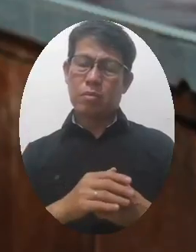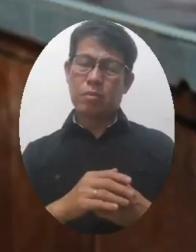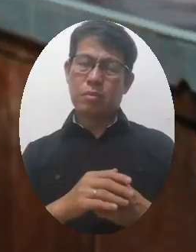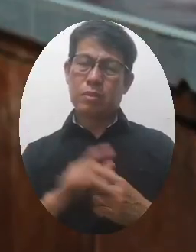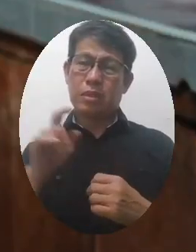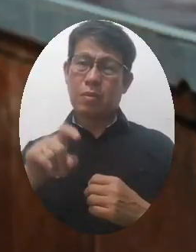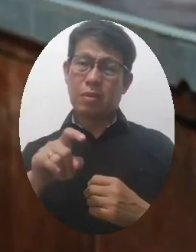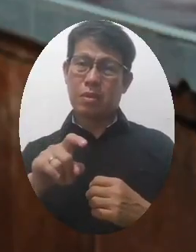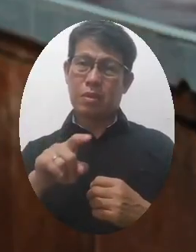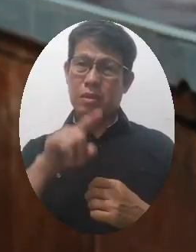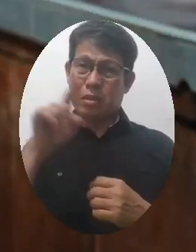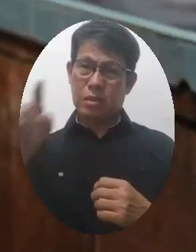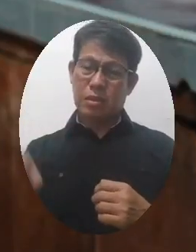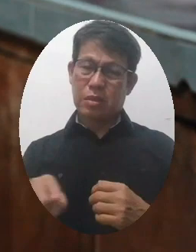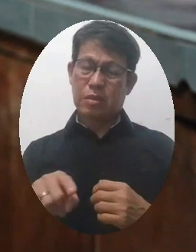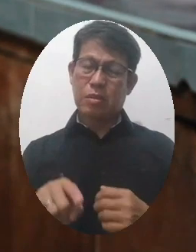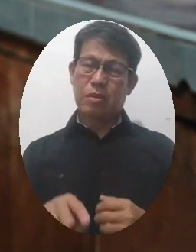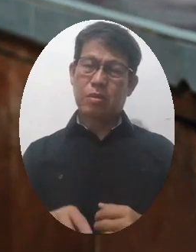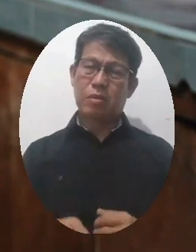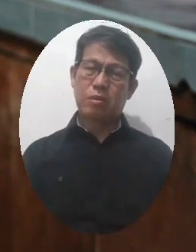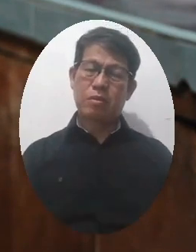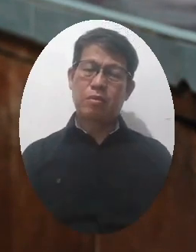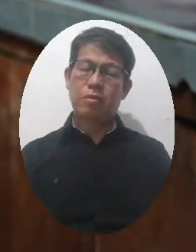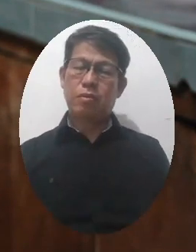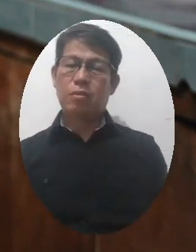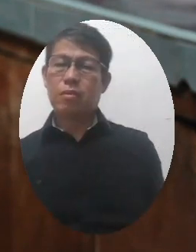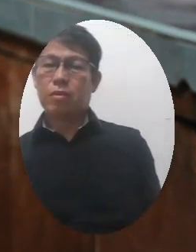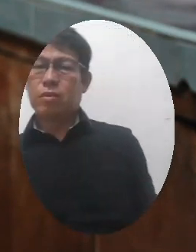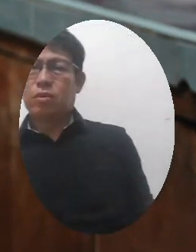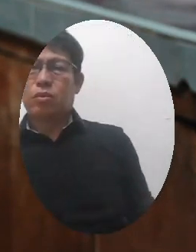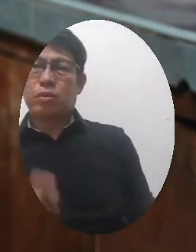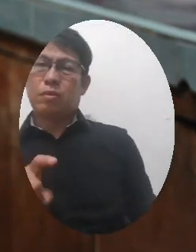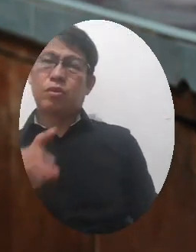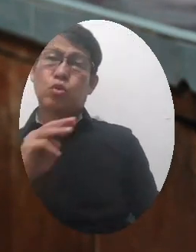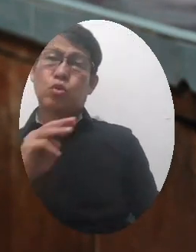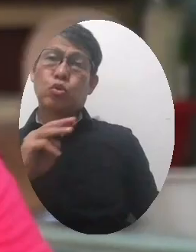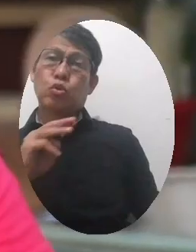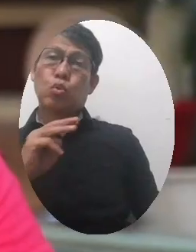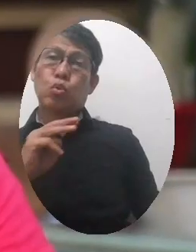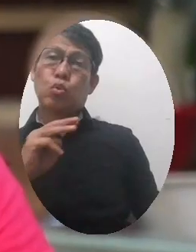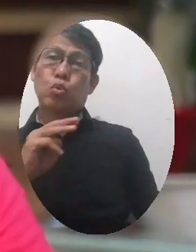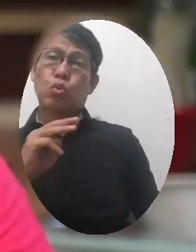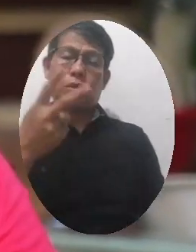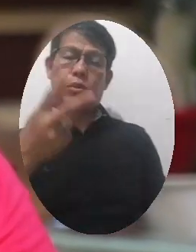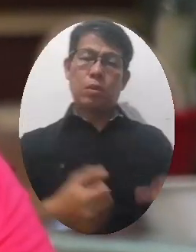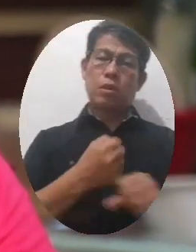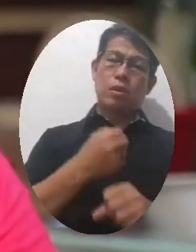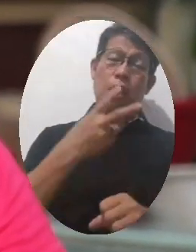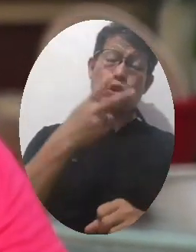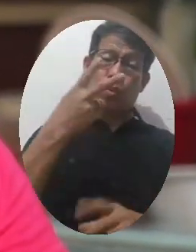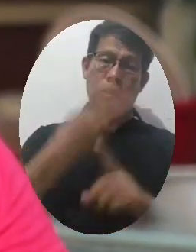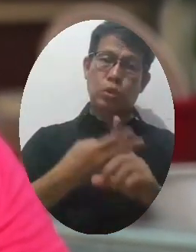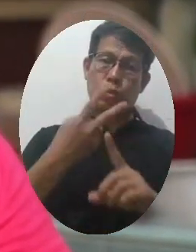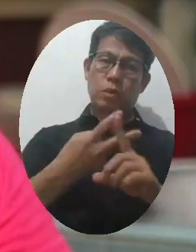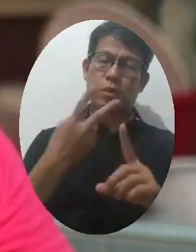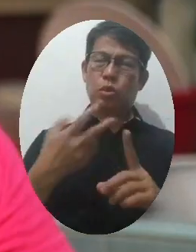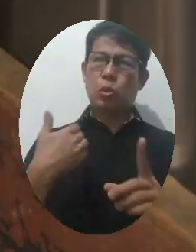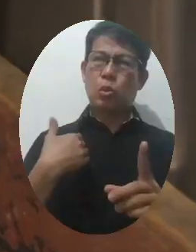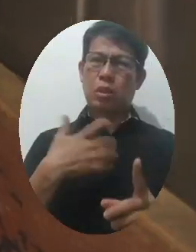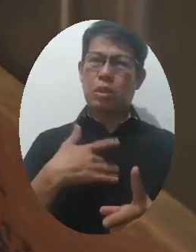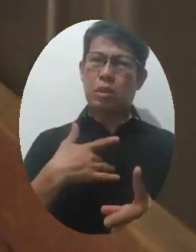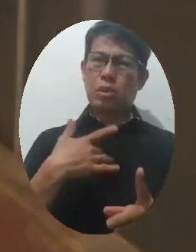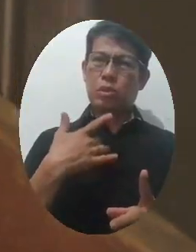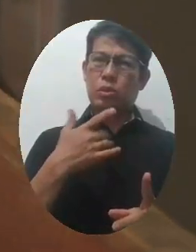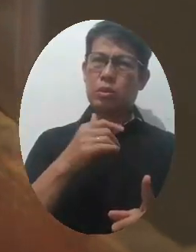Kasi ang balik na po talaga namin itong maintenance, laging 2 months. Wala po siyang ibang naramdaman